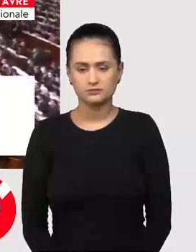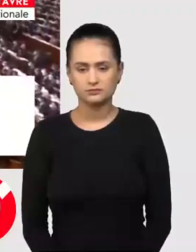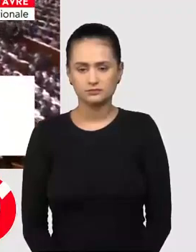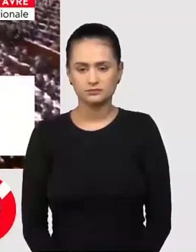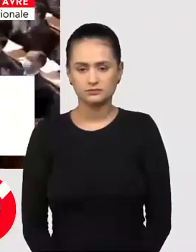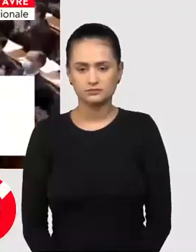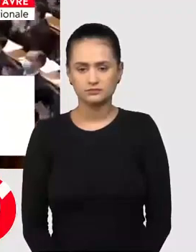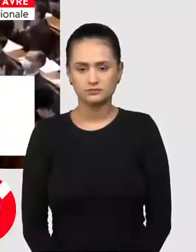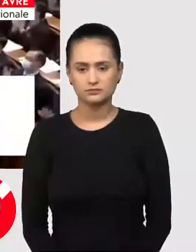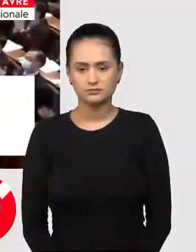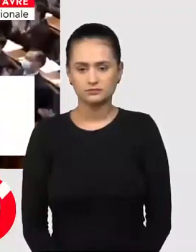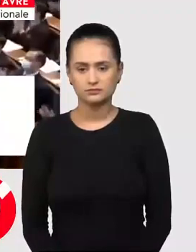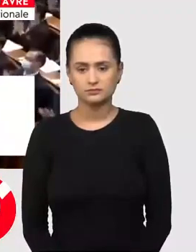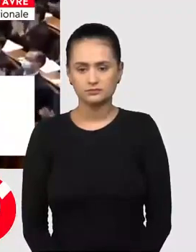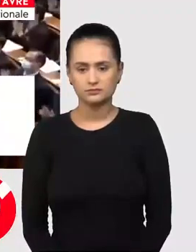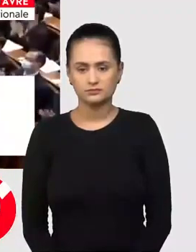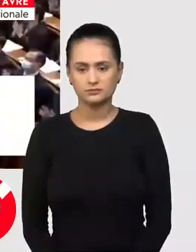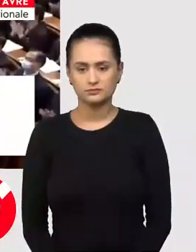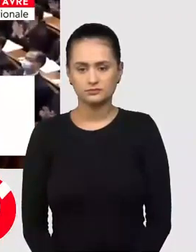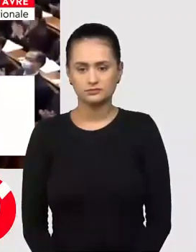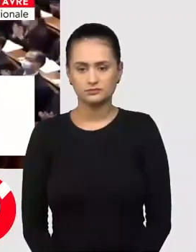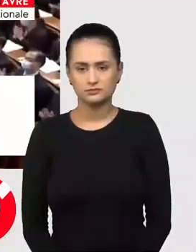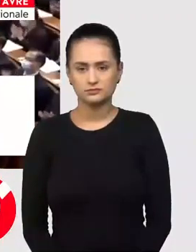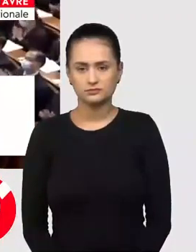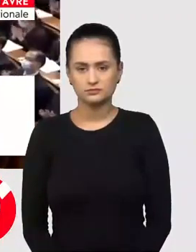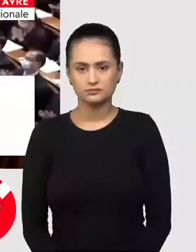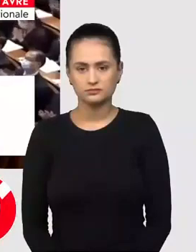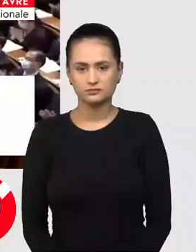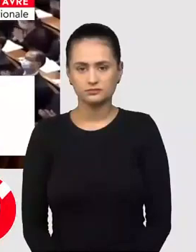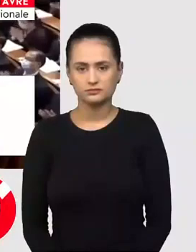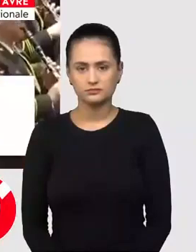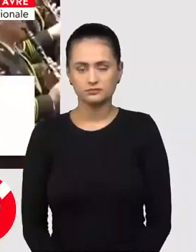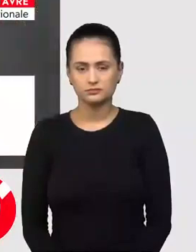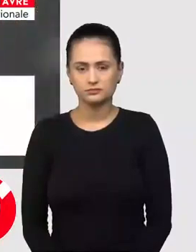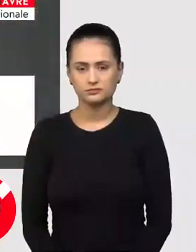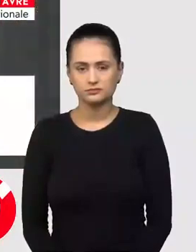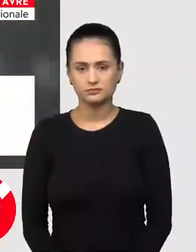chinez de acum și cel pe care îl știam noi de acum 30 de ani?